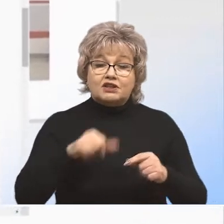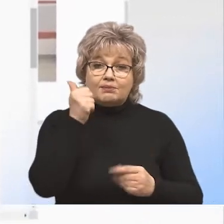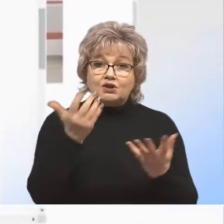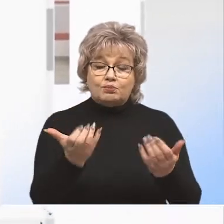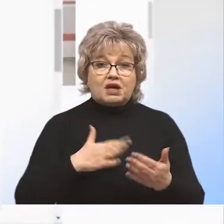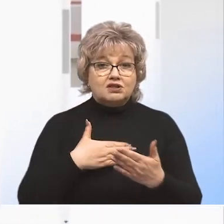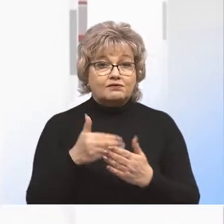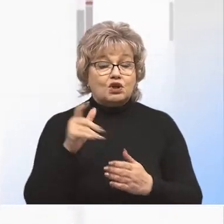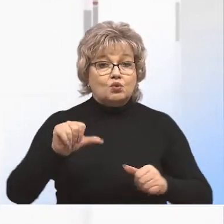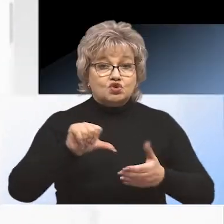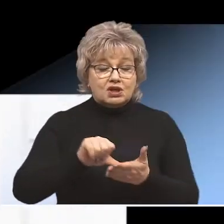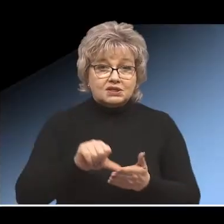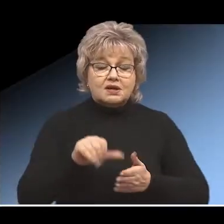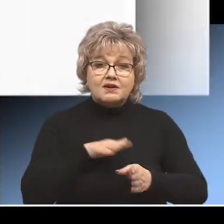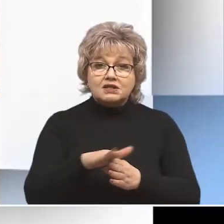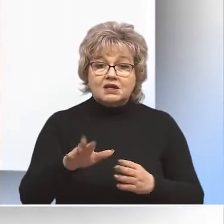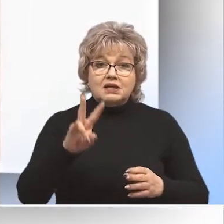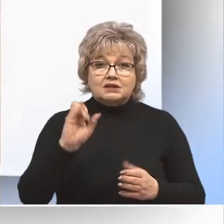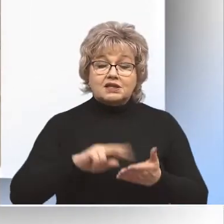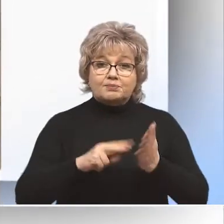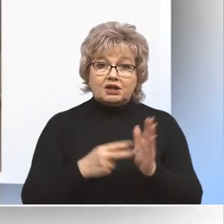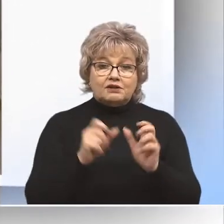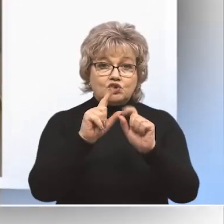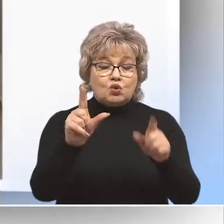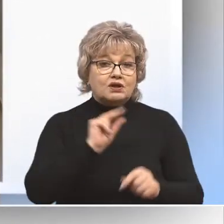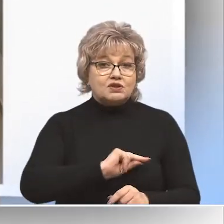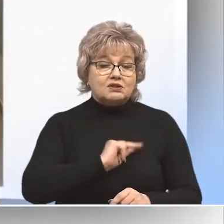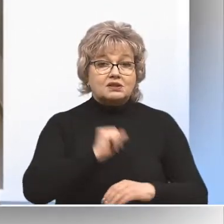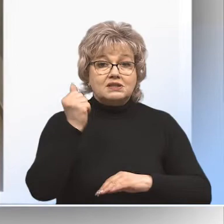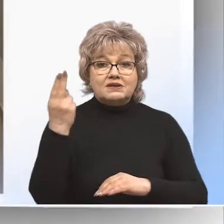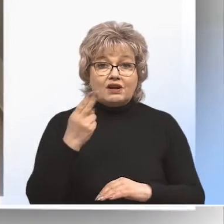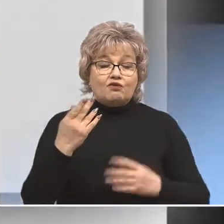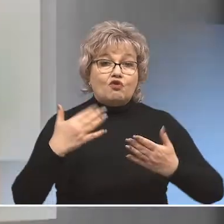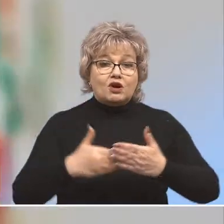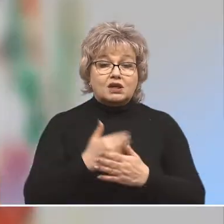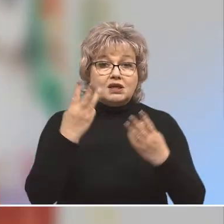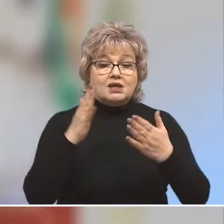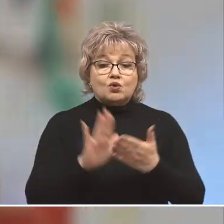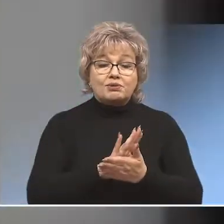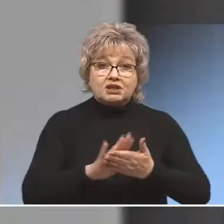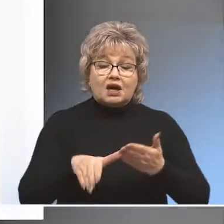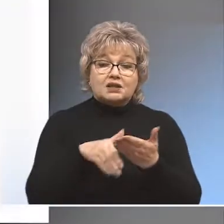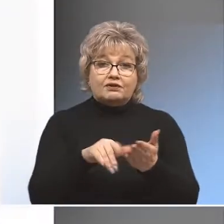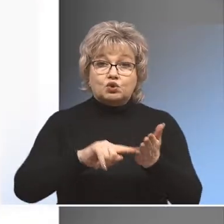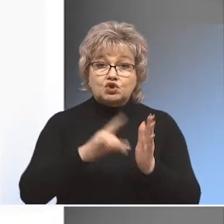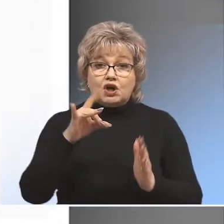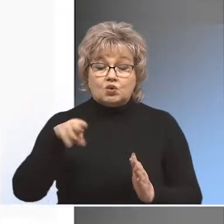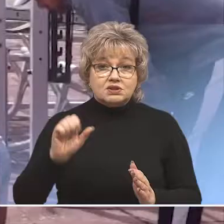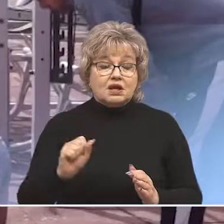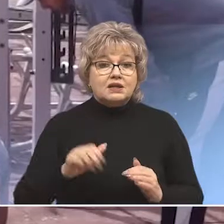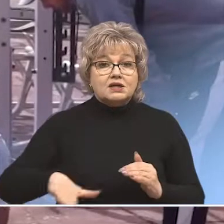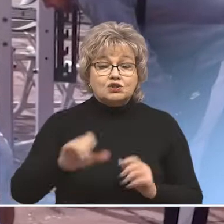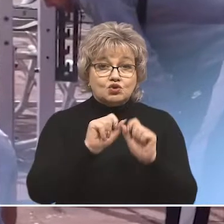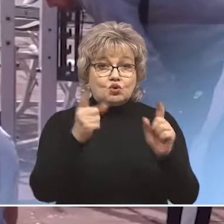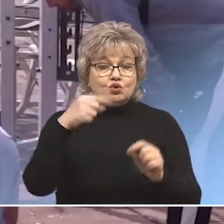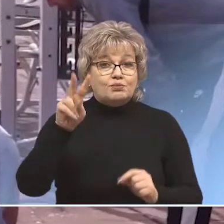году приняли активное участие в реализации нацпроектов. В школах созданы и функционируют центры цифрового и гуманитарного профилей «Точка роста». На